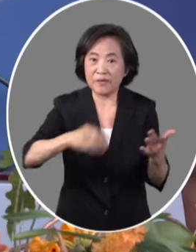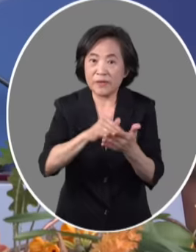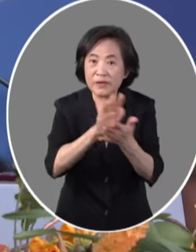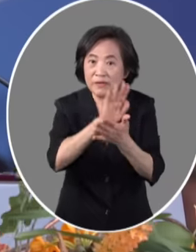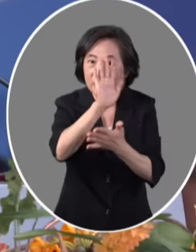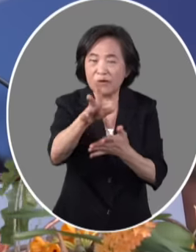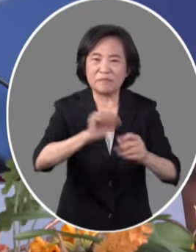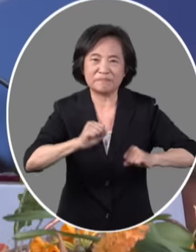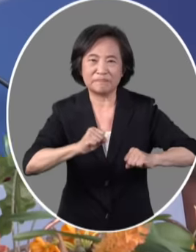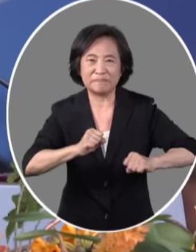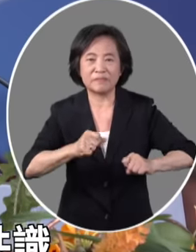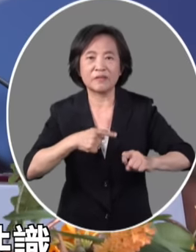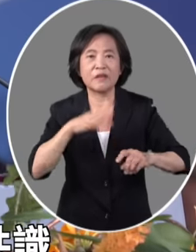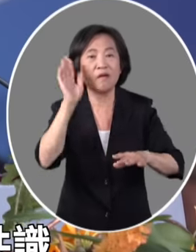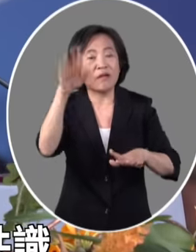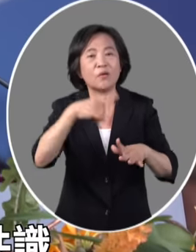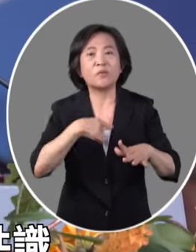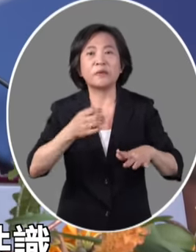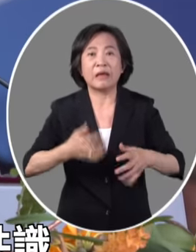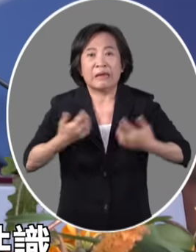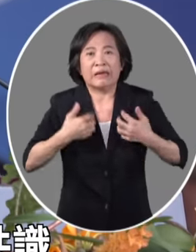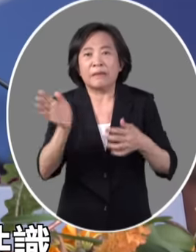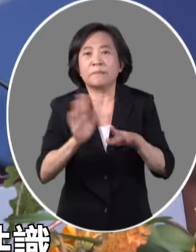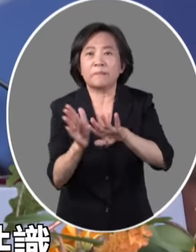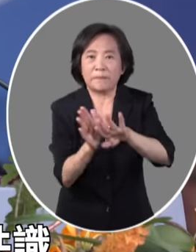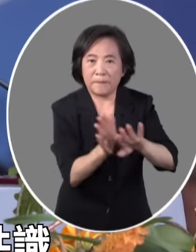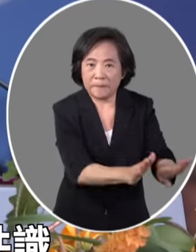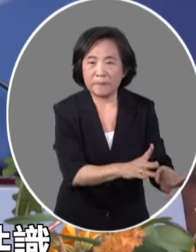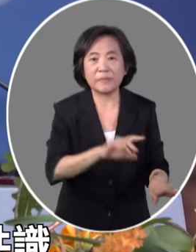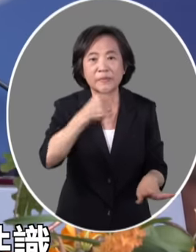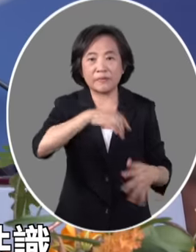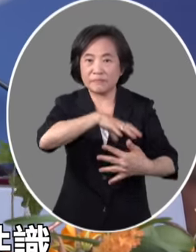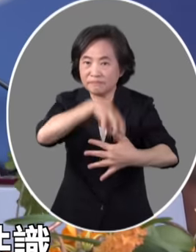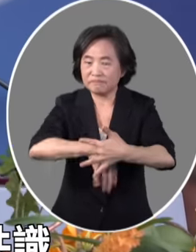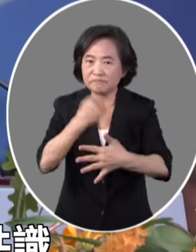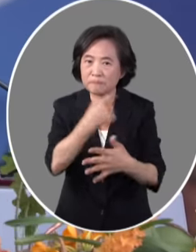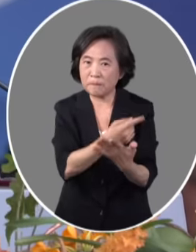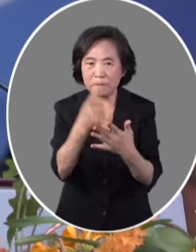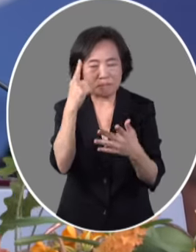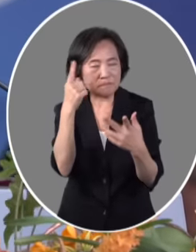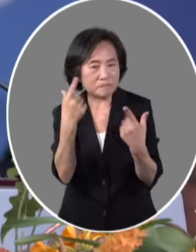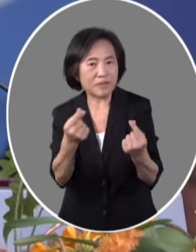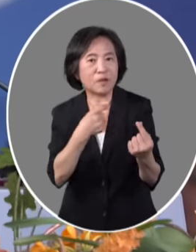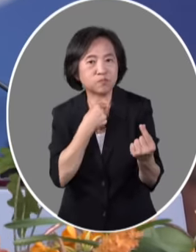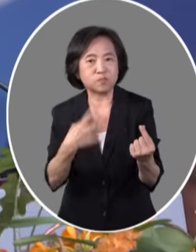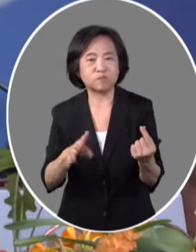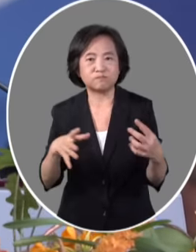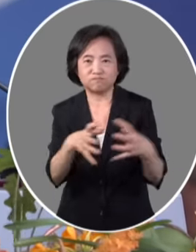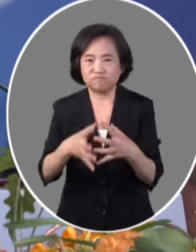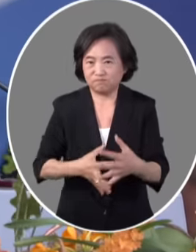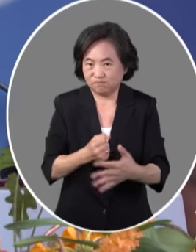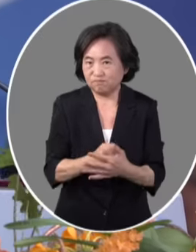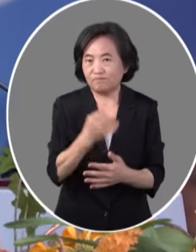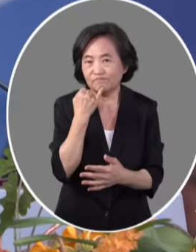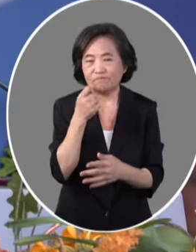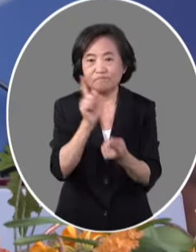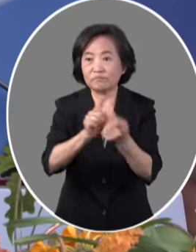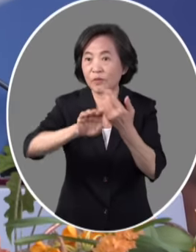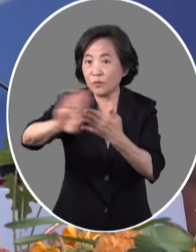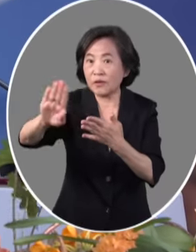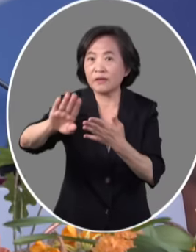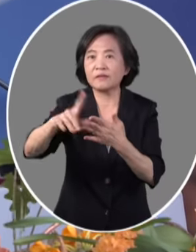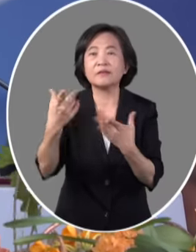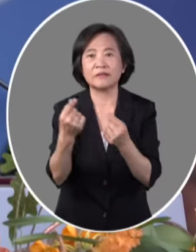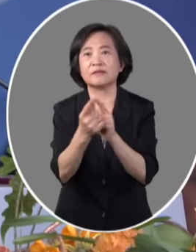可以放下激情，台湾内部可以寻求更大的共识，众志成城，对外团结一